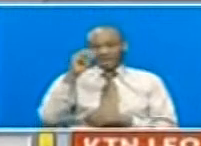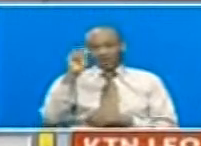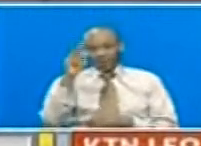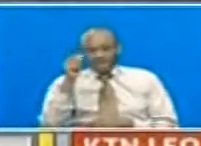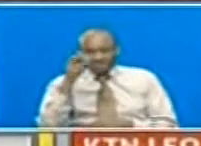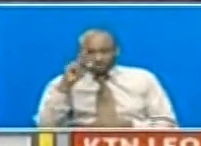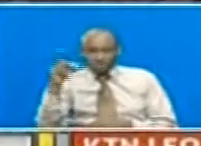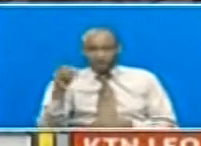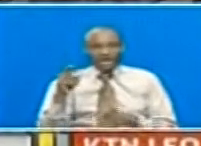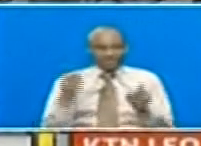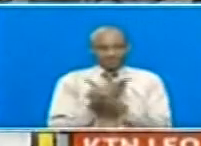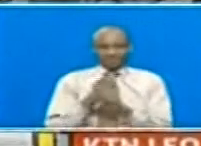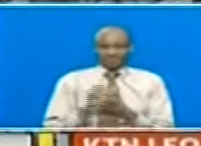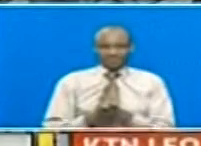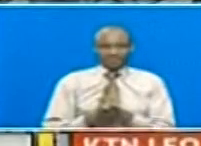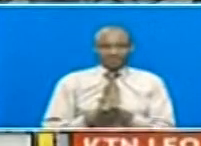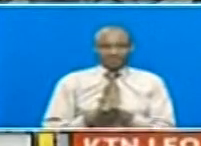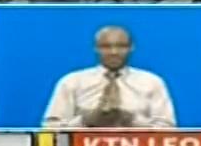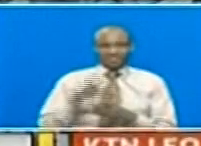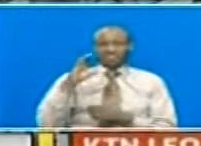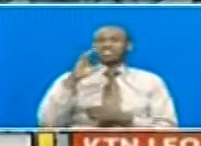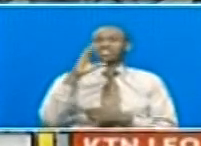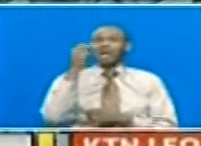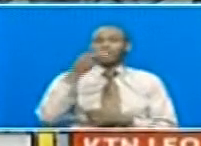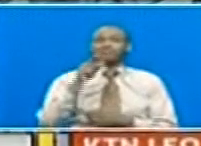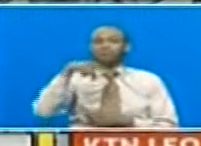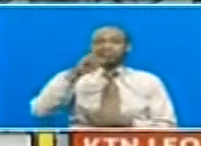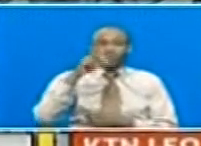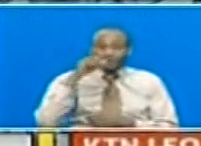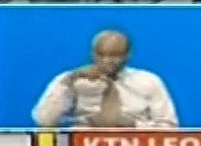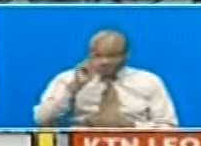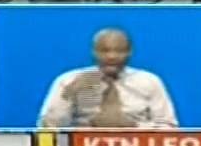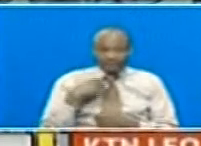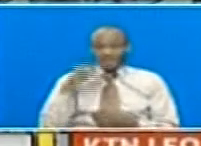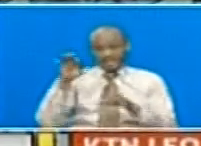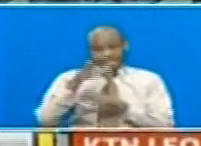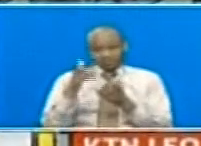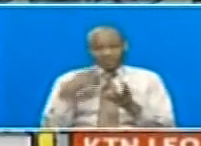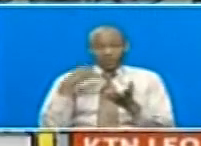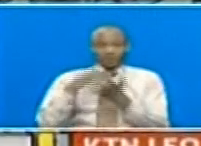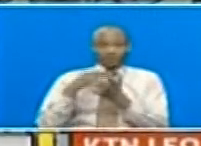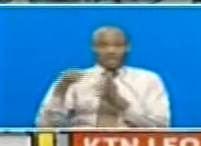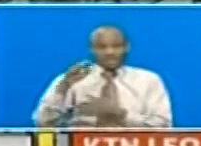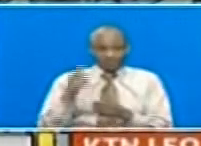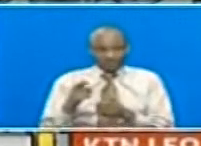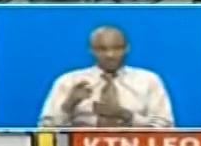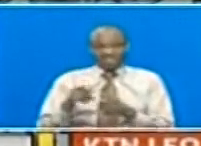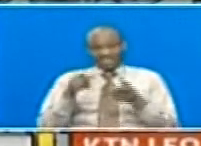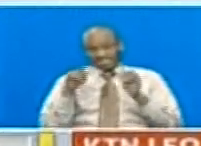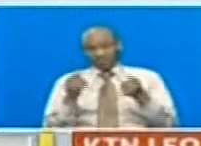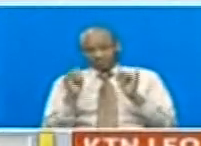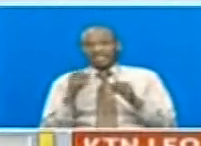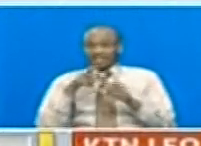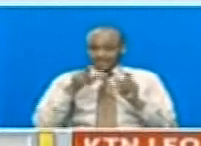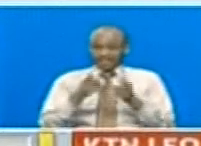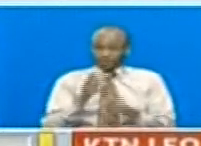na Sikujua. Chapuo, chepeo, chap chap, yeye mwenyewe ameingia kwenye upande wa broadcasting na ya